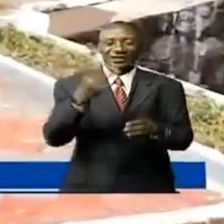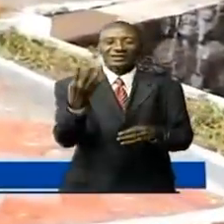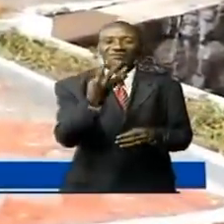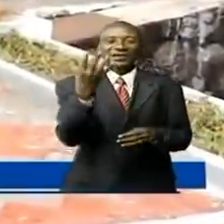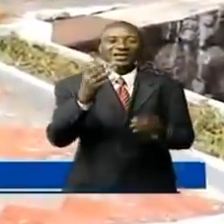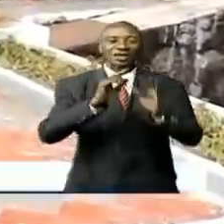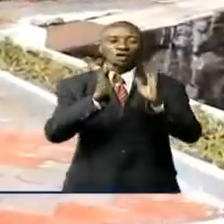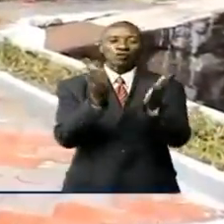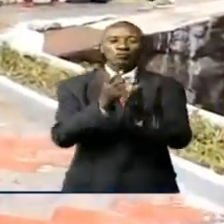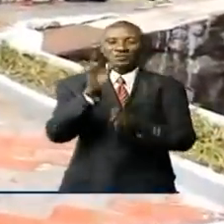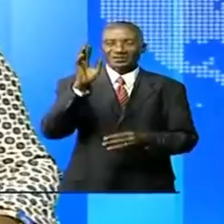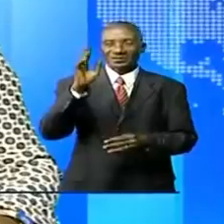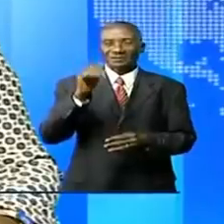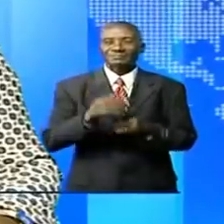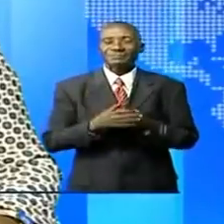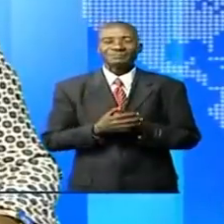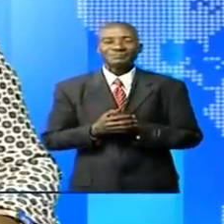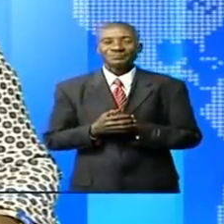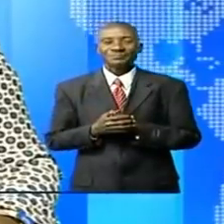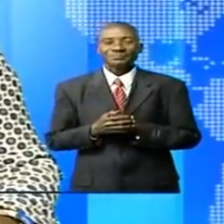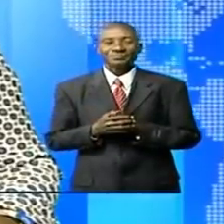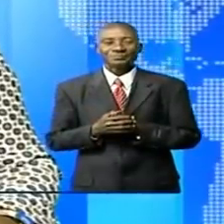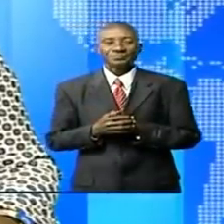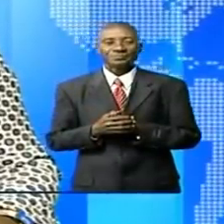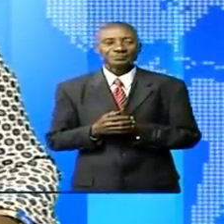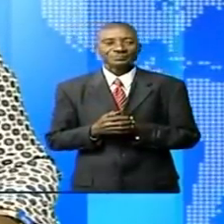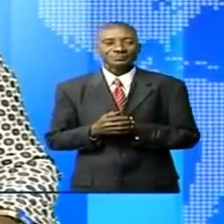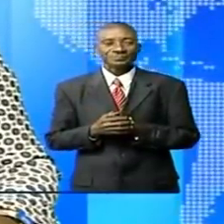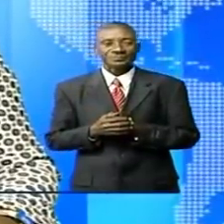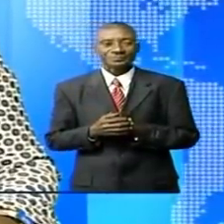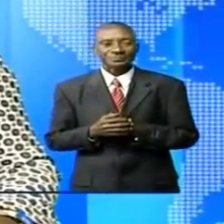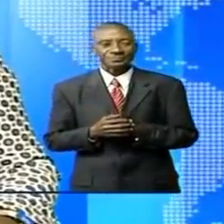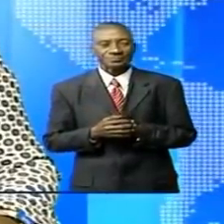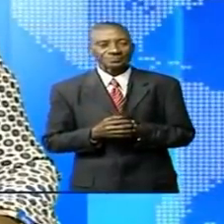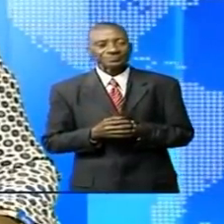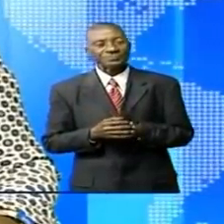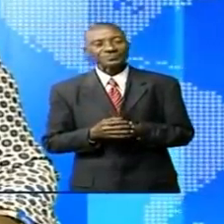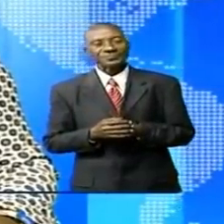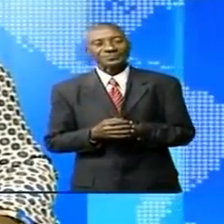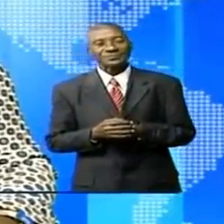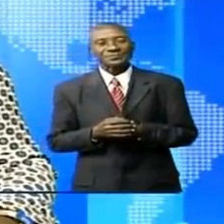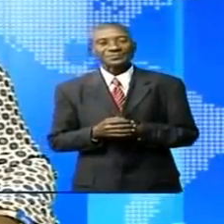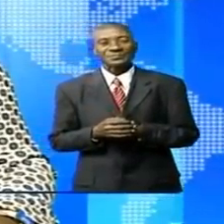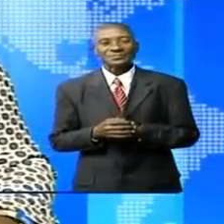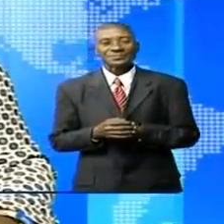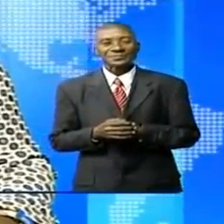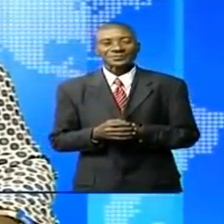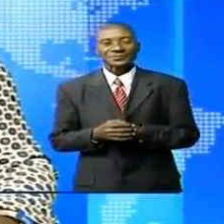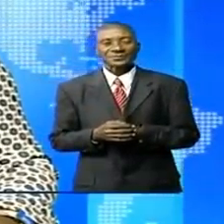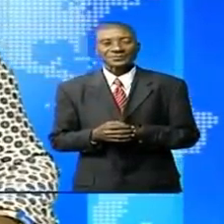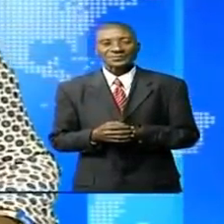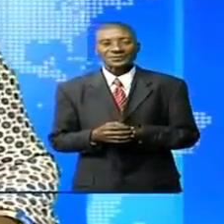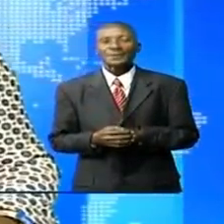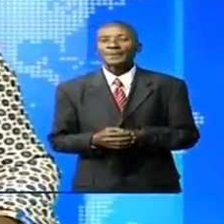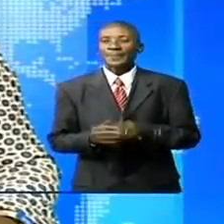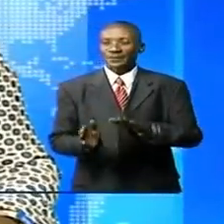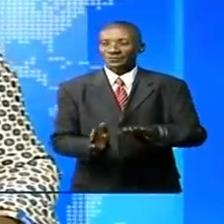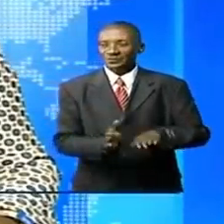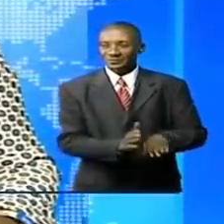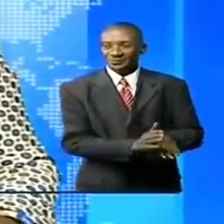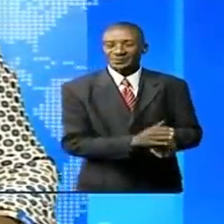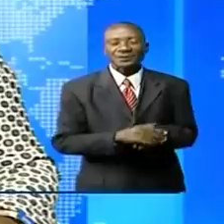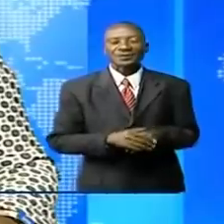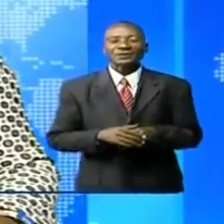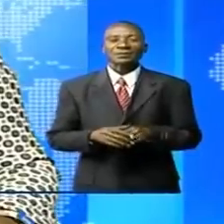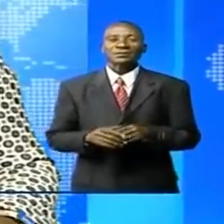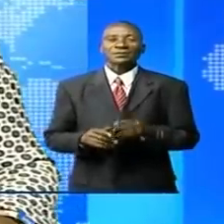milieux respectifs. Et les secteurs d'infrastructure attendent un équilibre attaché au schéma